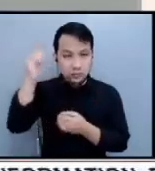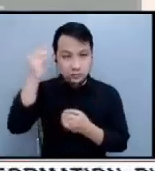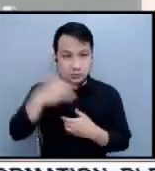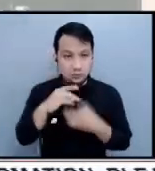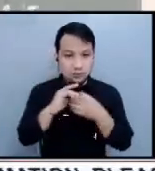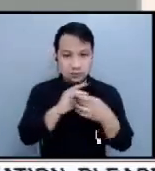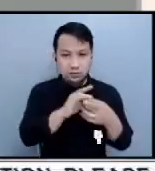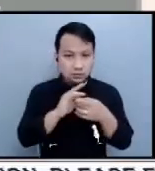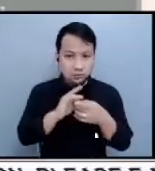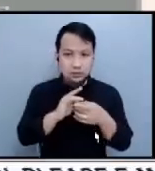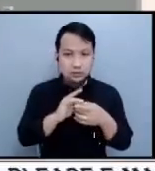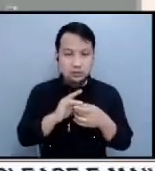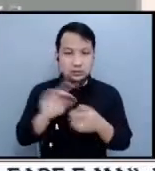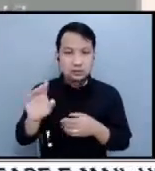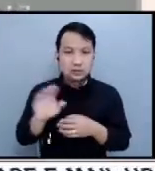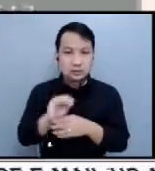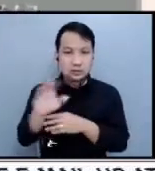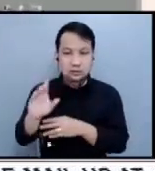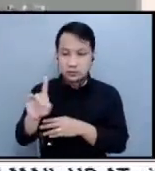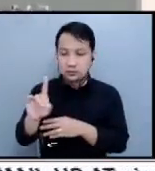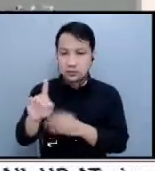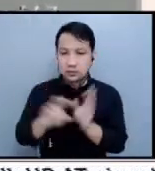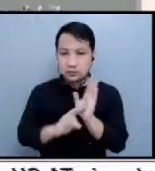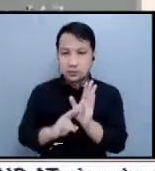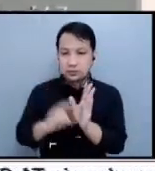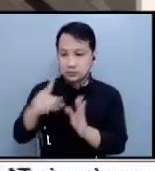Consulate General and of course working with Apollo